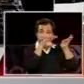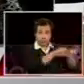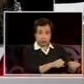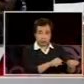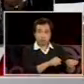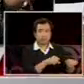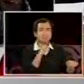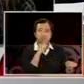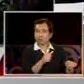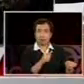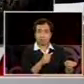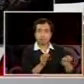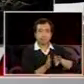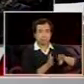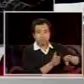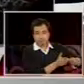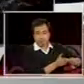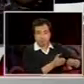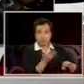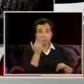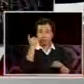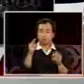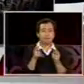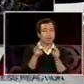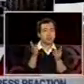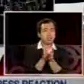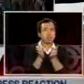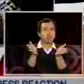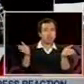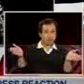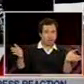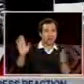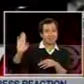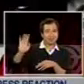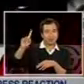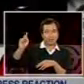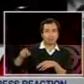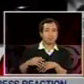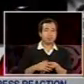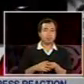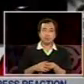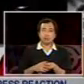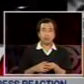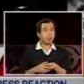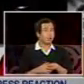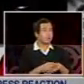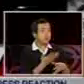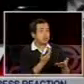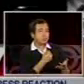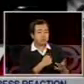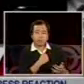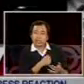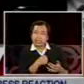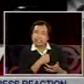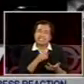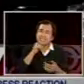what you were, kasi mahirap po nga, very very broad nga po yung yung tanong. Madam Secretary, pasensya na ho kayo dahil hindi ko ho ito